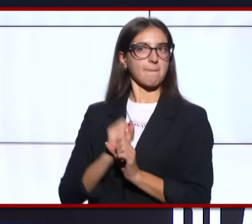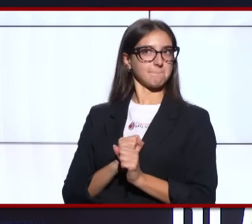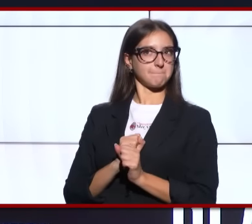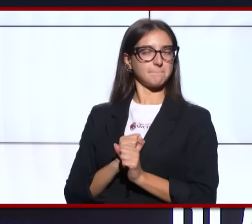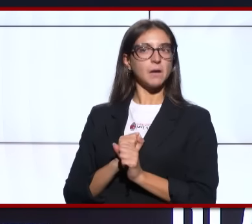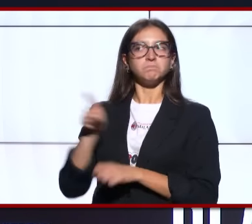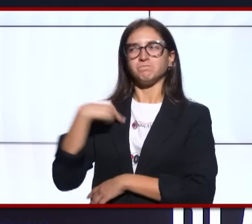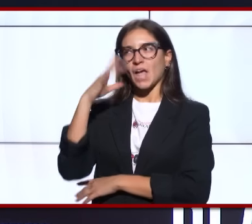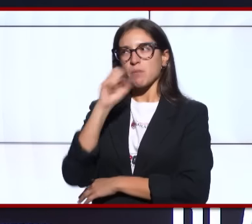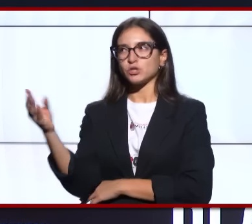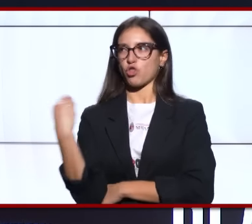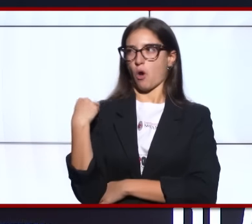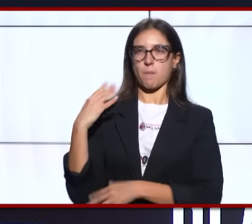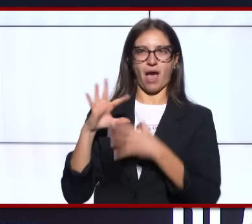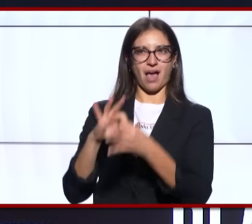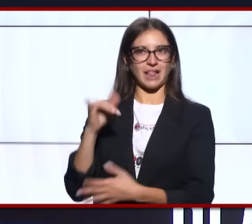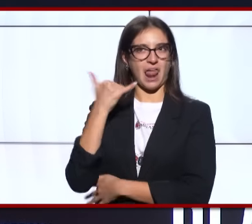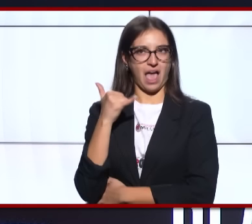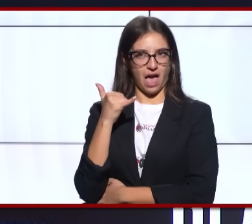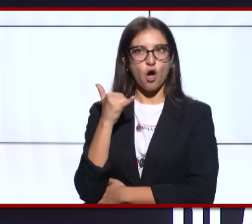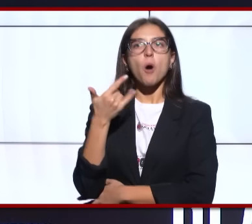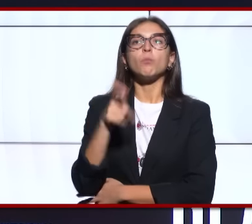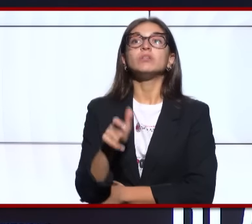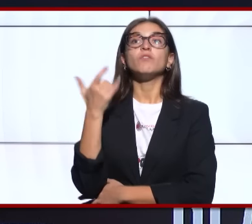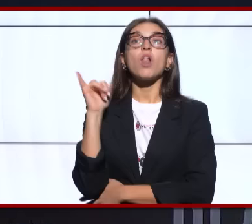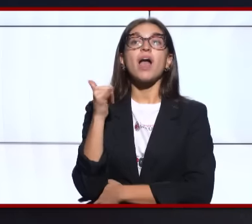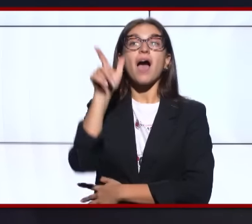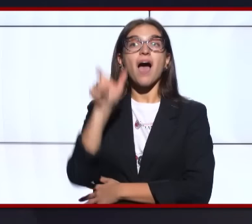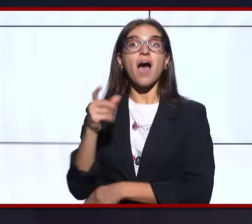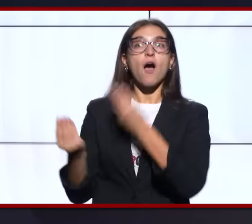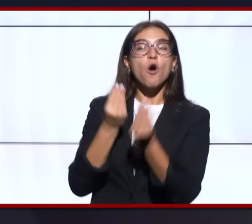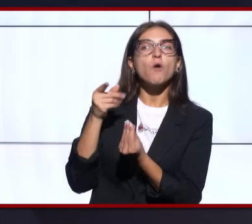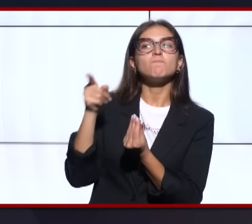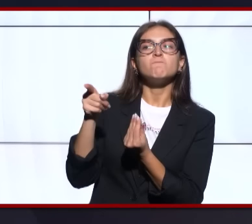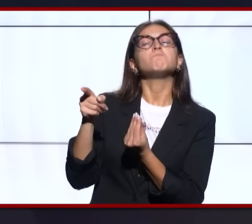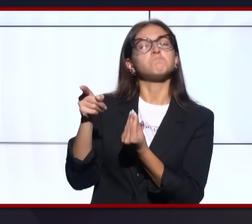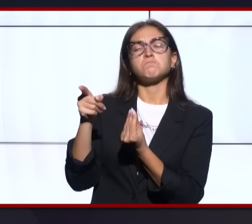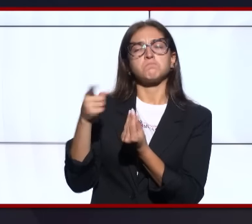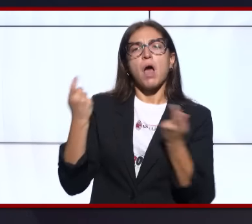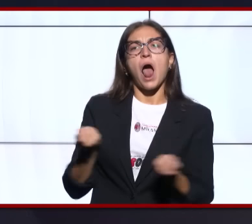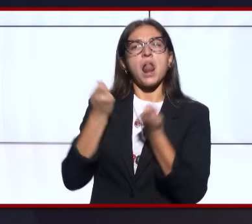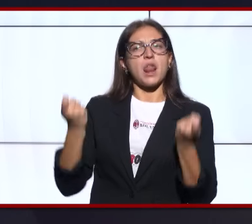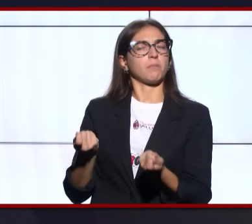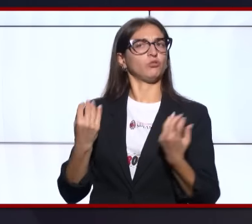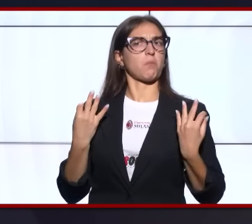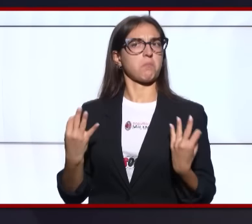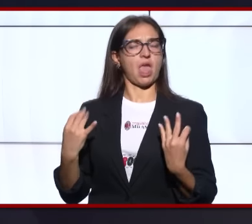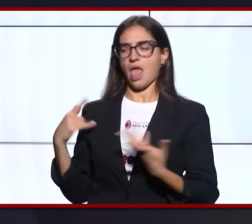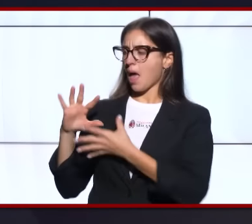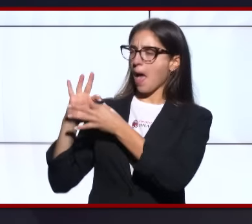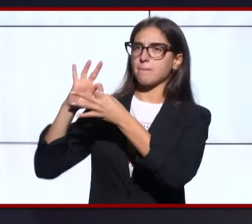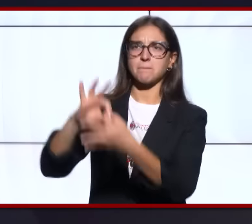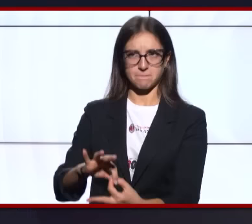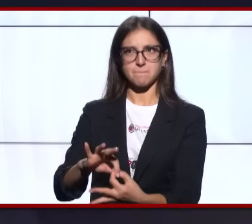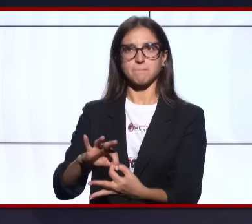Leon ha lavorato come come bene come come sempre Eh non è un